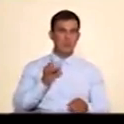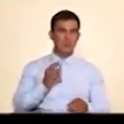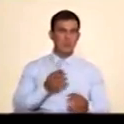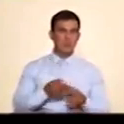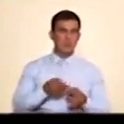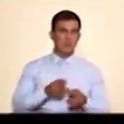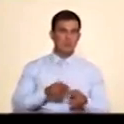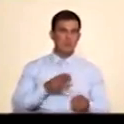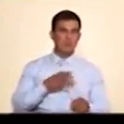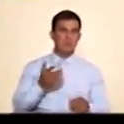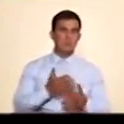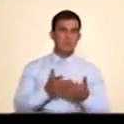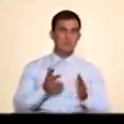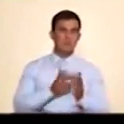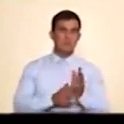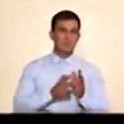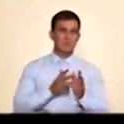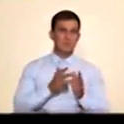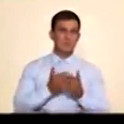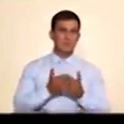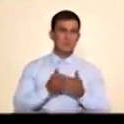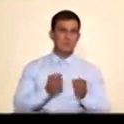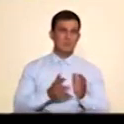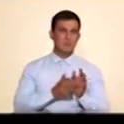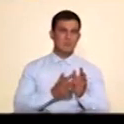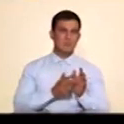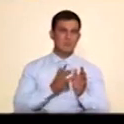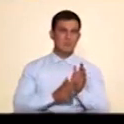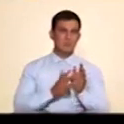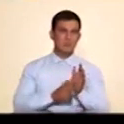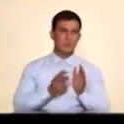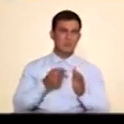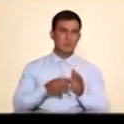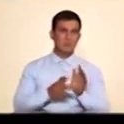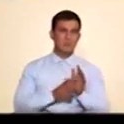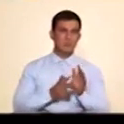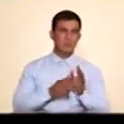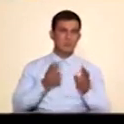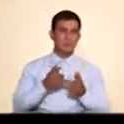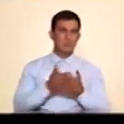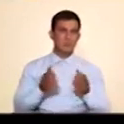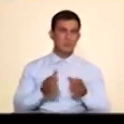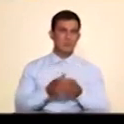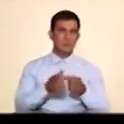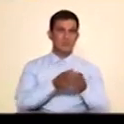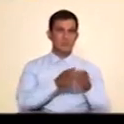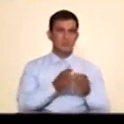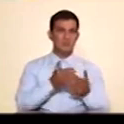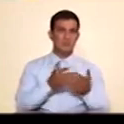joylashgan Saksoniya hududi, ya'ni Sakslar qabilasi yashaydigan hududlarga uzoq vaqt hujum